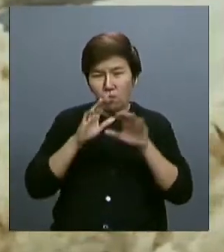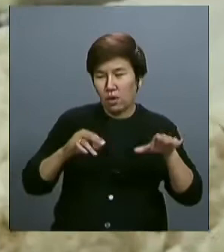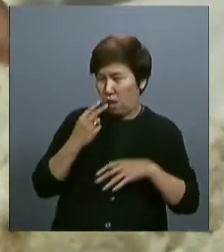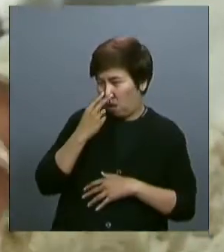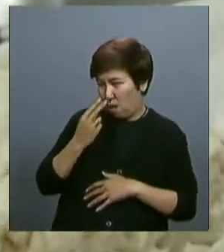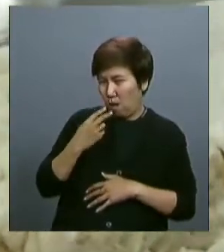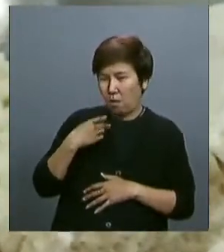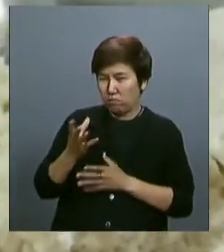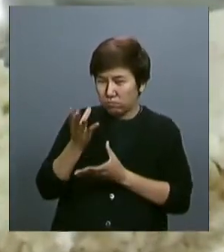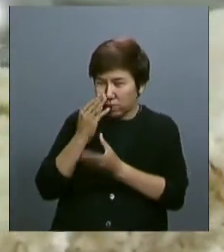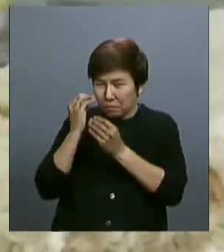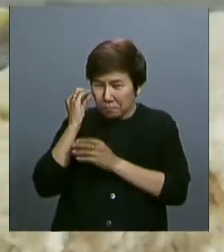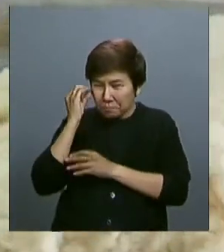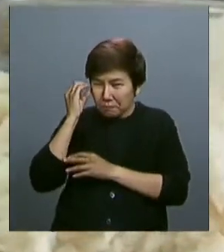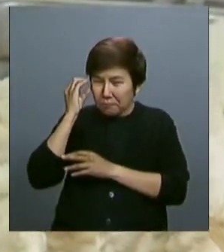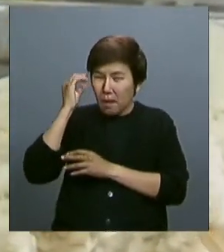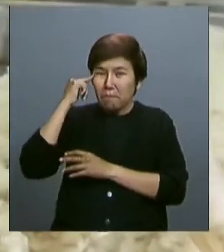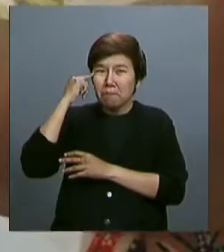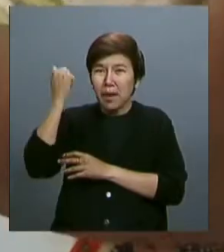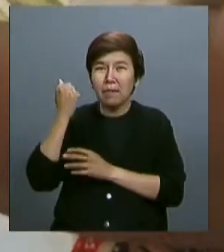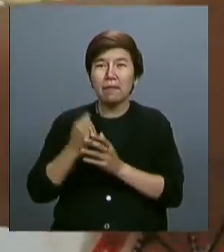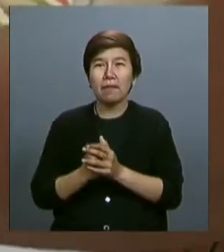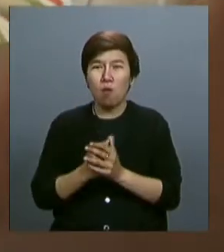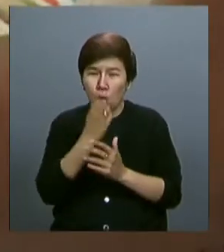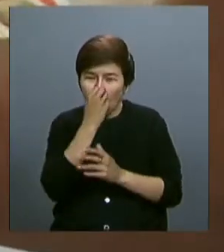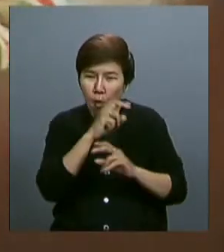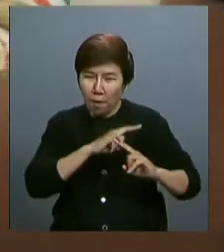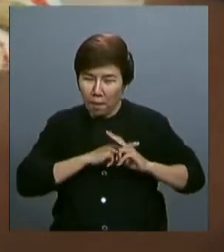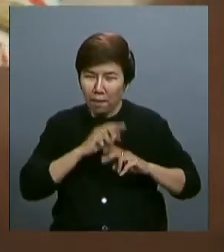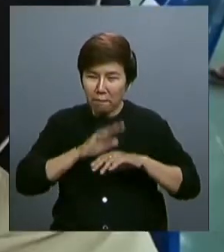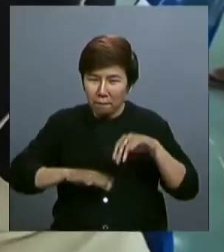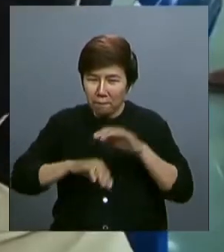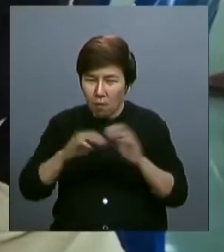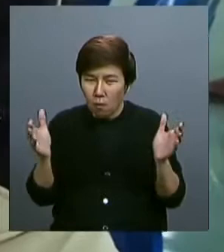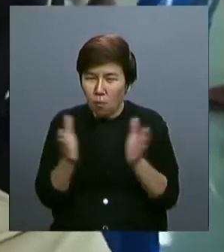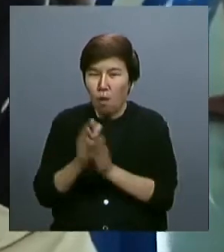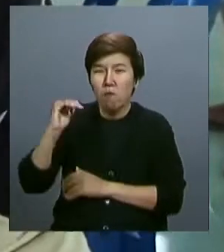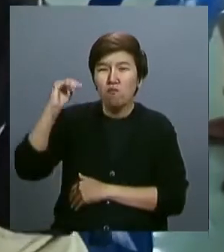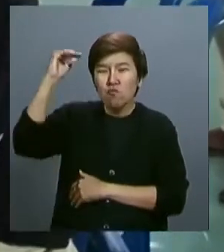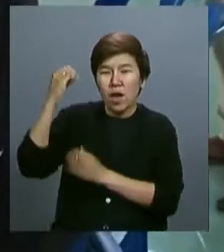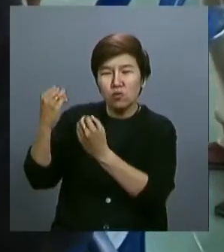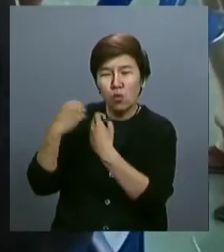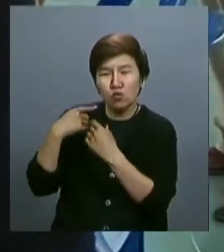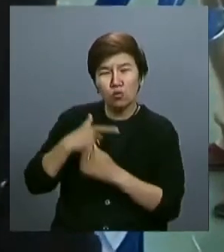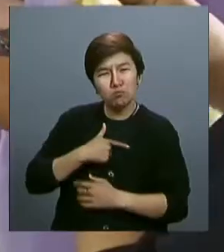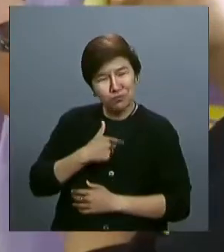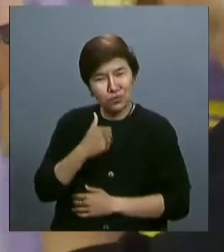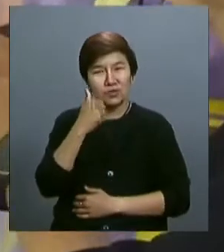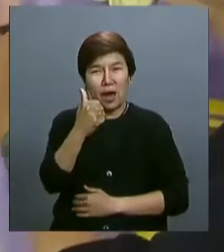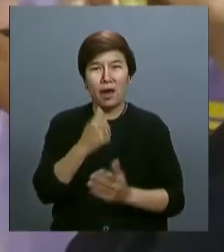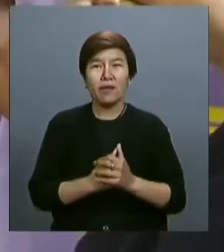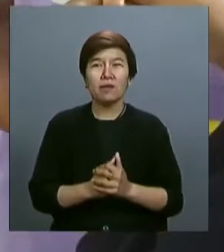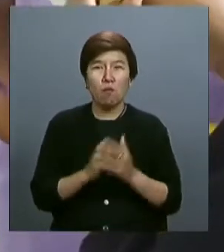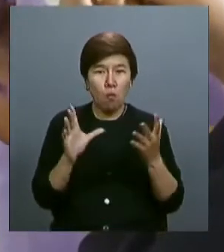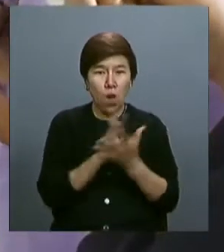ำให้เกิดความเข้าใจและได้ลงมือทดลองร่วมกับผู้ใหญ่ใจดีซึ่งเป็นพื้นฐานสำคัญในการอนุรักษ์สืบสานขน